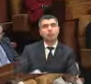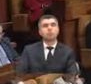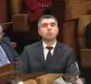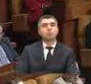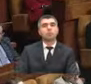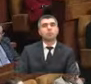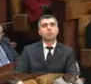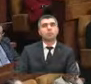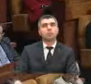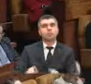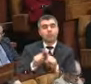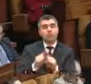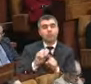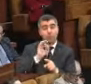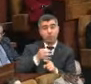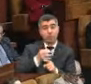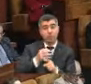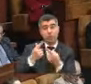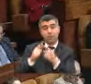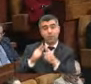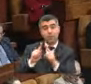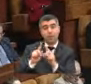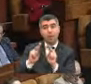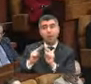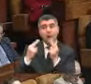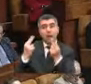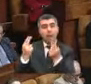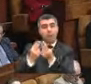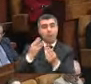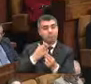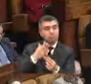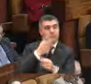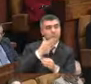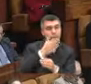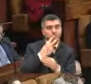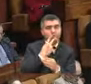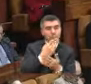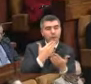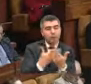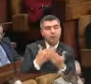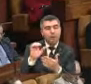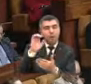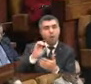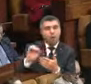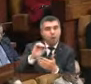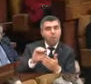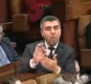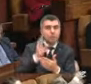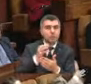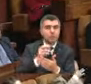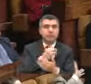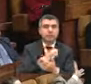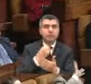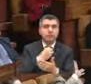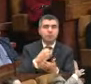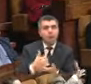واحد طورة، لأن عدد كبير تاع الدول تجاوزت، لأن ملي كنرجعوا كنبقاو نرجعوا في القطاع العام والخاص ما غنوصلوش، لأن الخدمات اللي كتقدم من